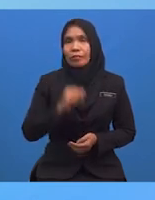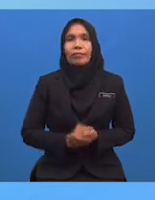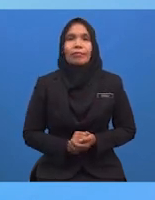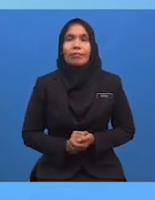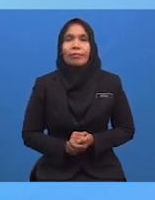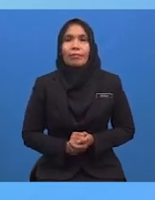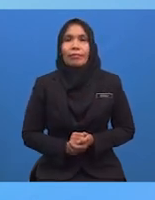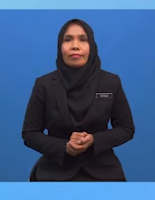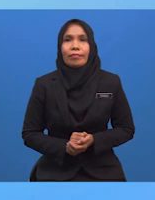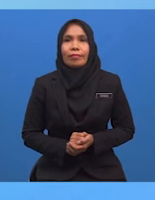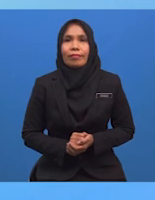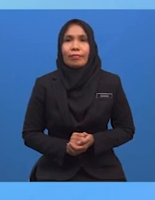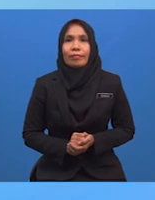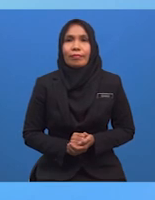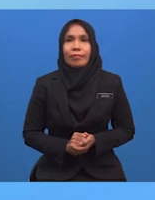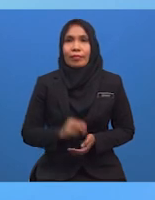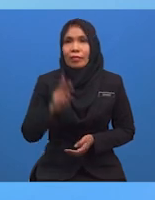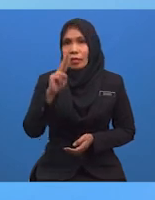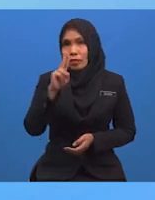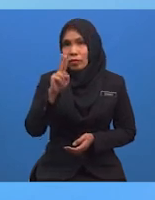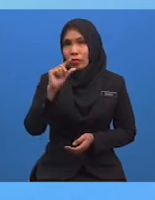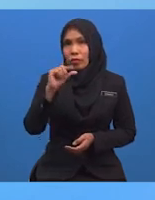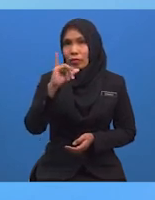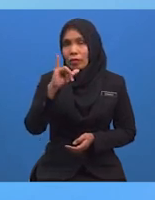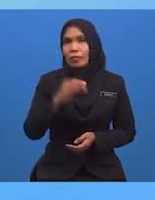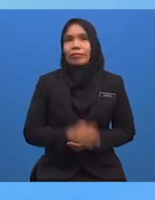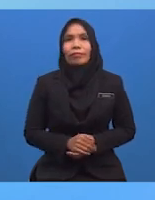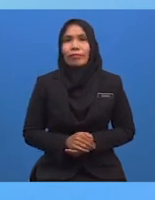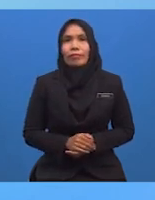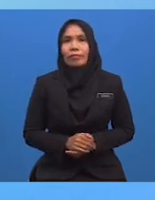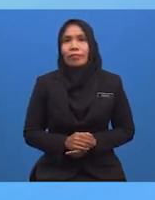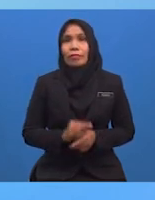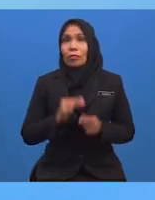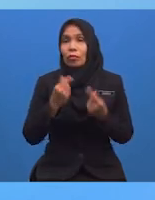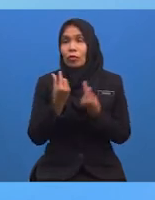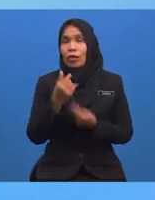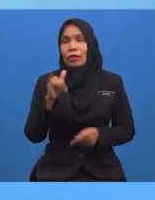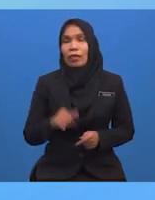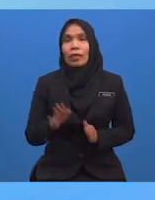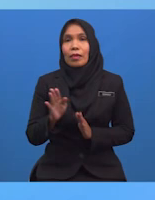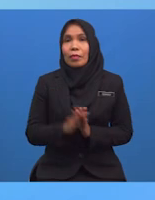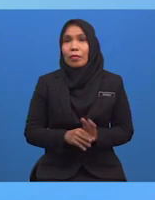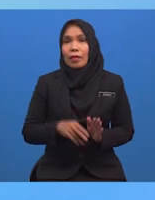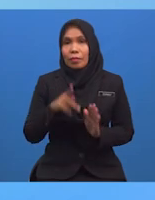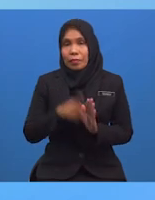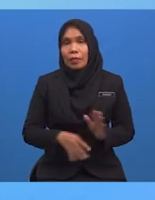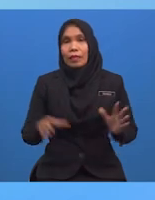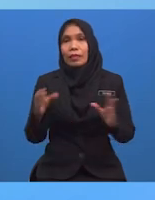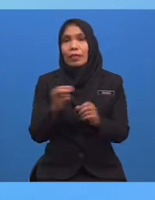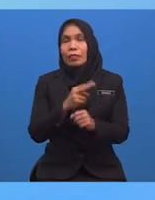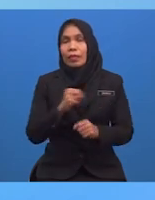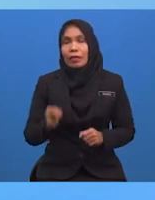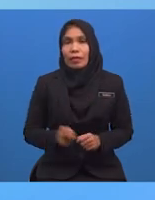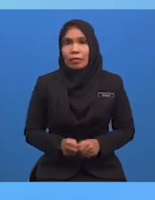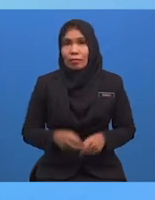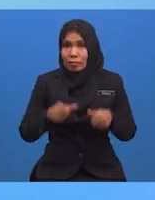kerugian semasa inflasi ialah golongan yang berpendapatan tetap seperti pesara, buruh